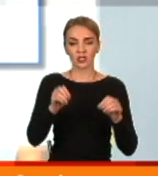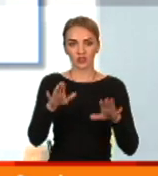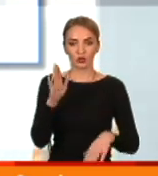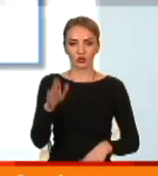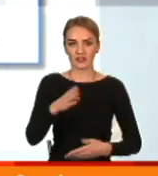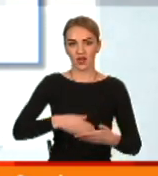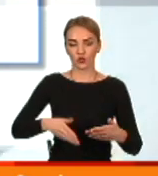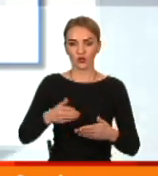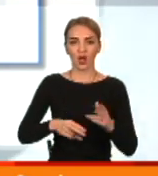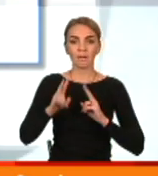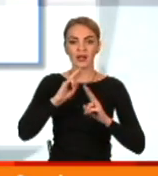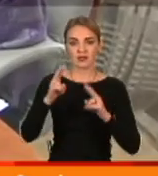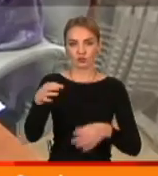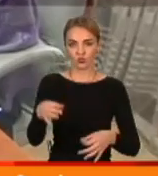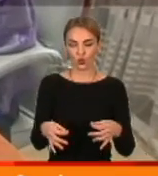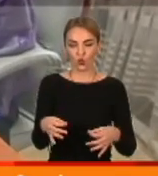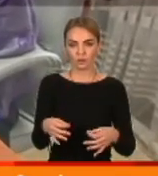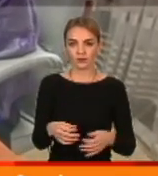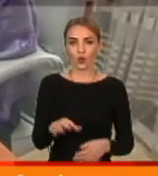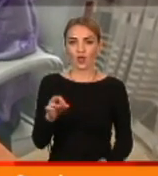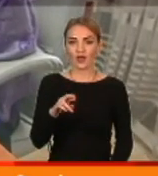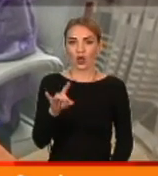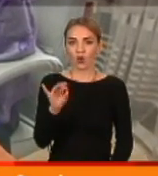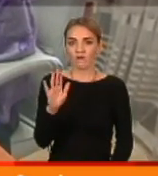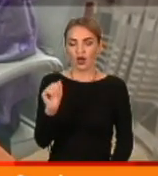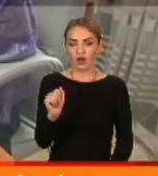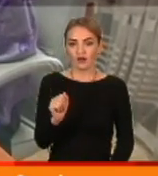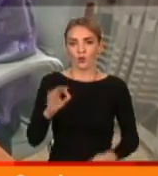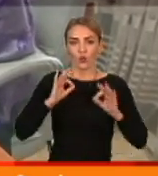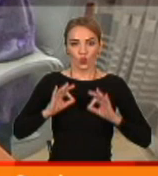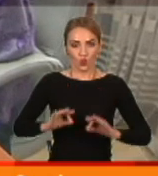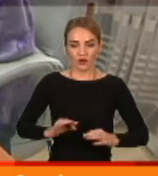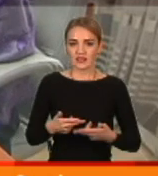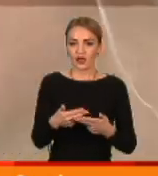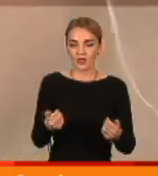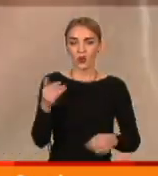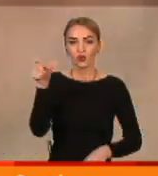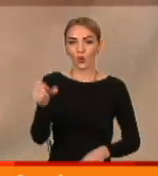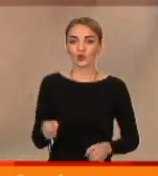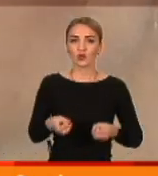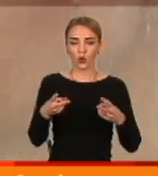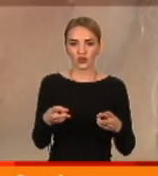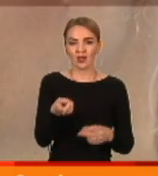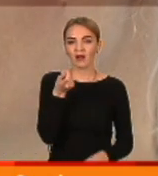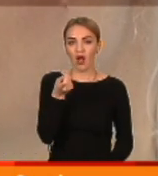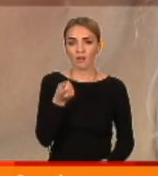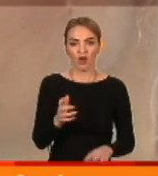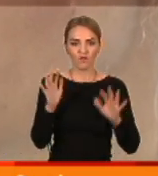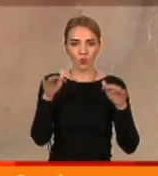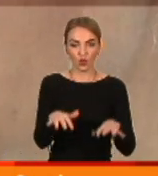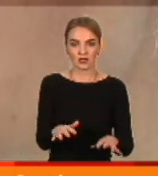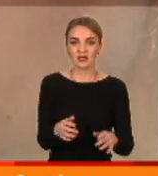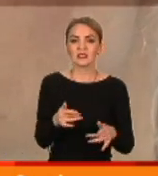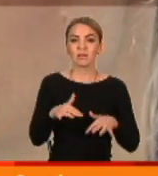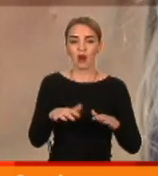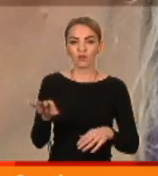буде скасовано апеляційним судом. Ольга Ярова, прокурорка у справі Дмитра Франчука, визнає, його злочин – це крапля в морі справ